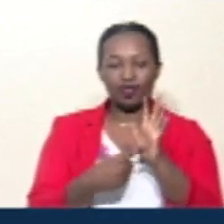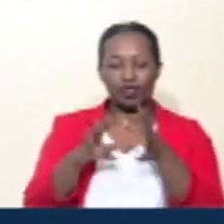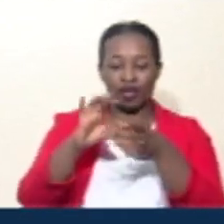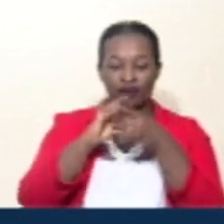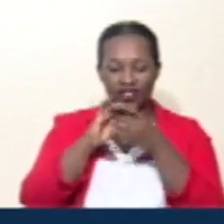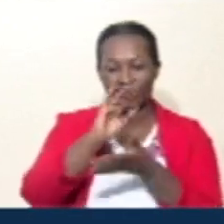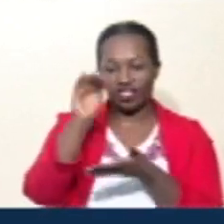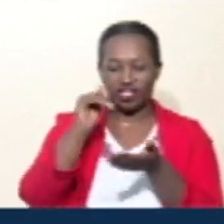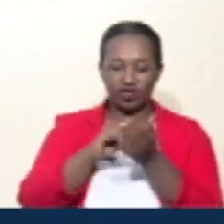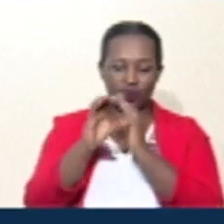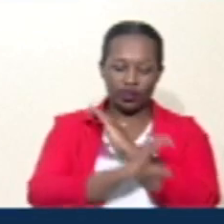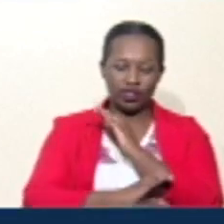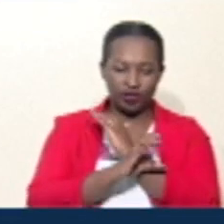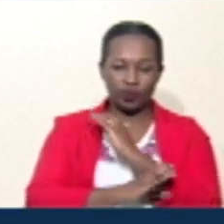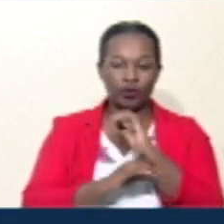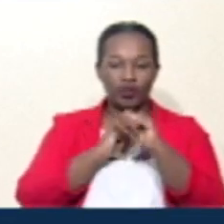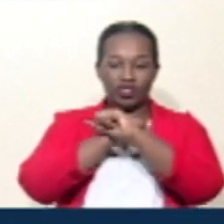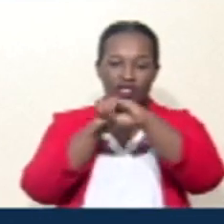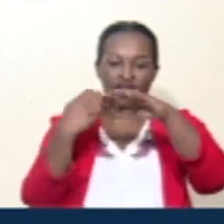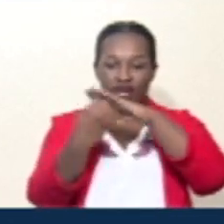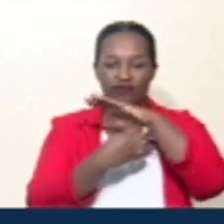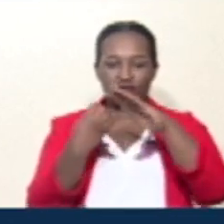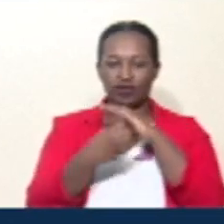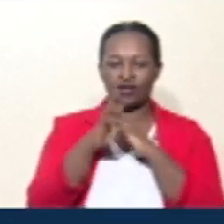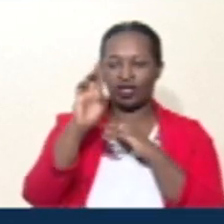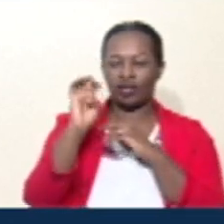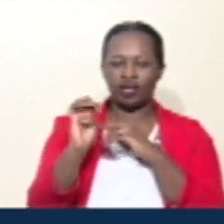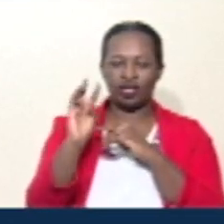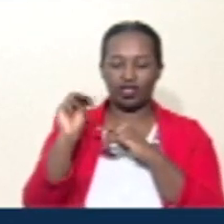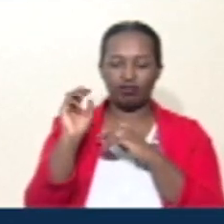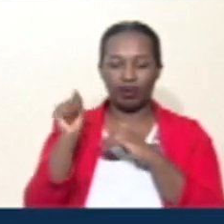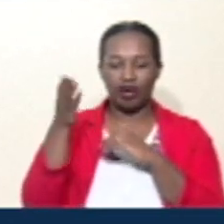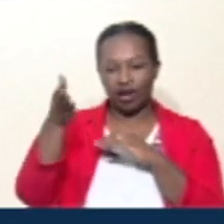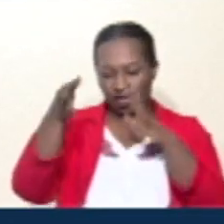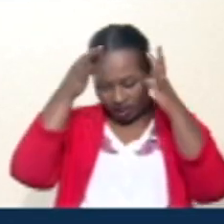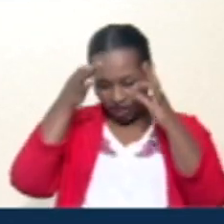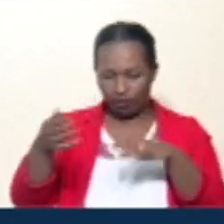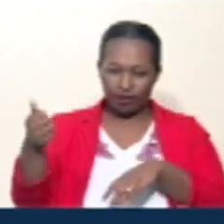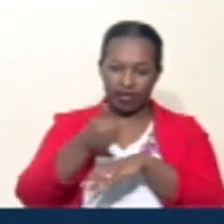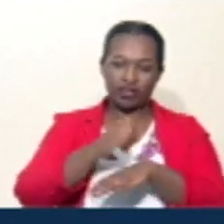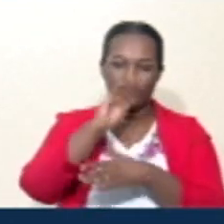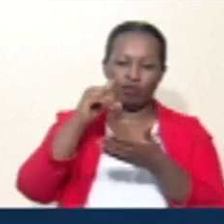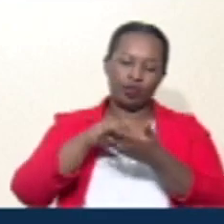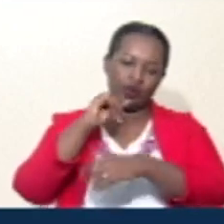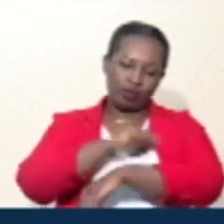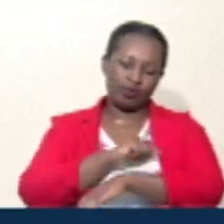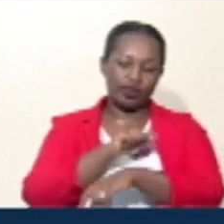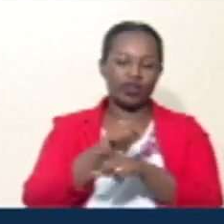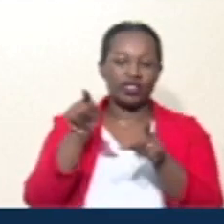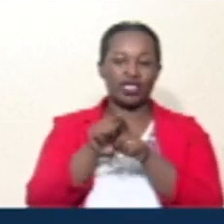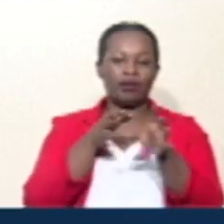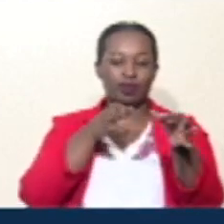kufatanye n'ikigo cy'igihugu kibungabunga ibidukikije REMA ngo hari ingamba zashyizweho mu bigo by'amashuri, nk'uko